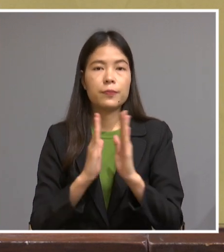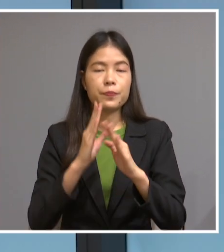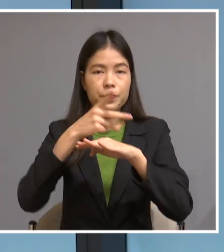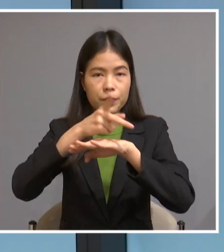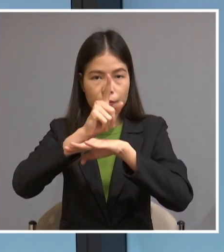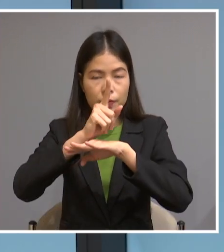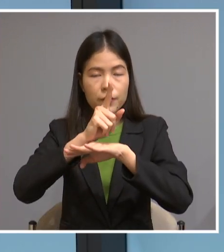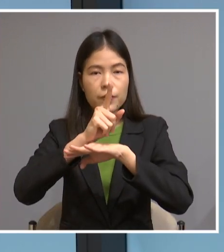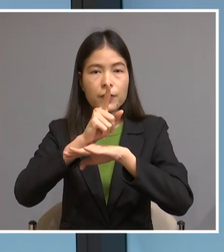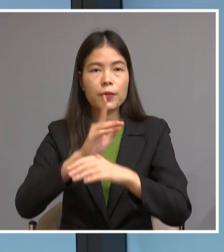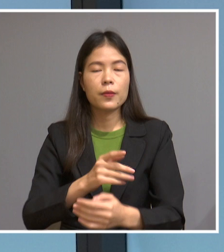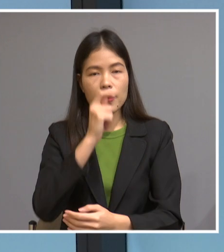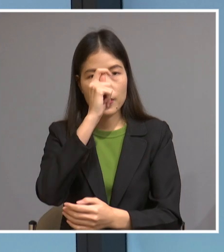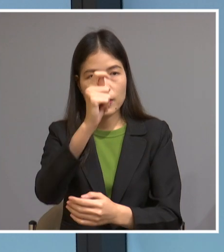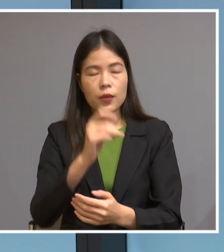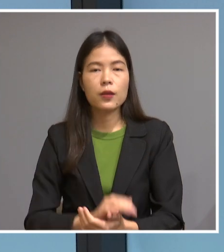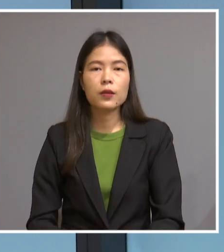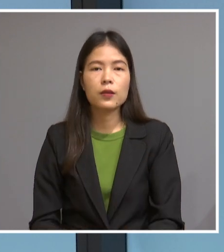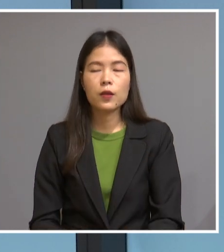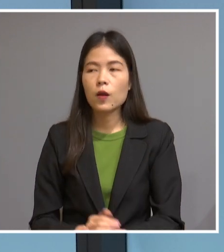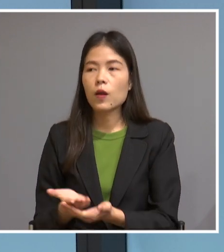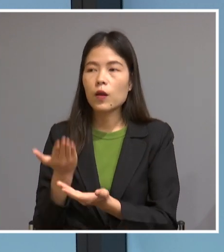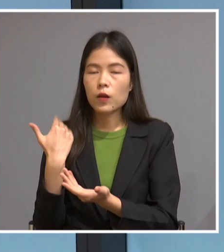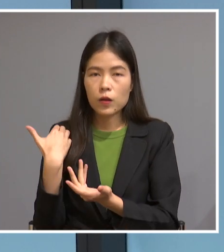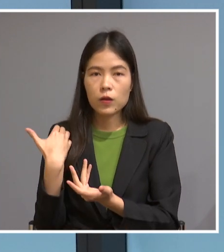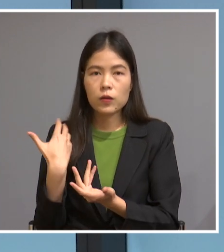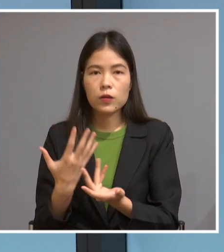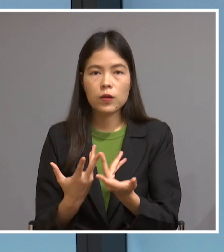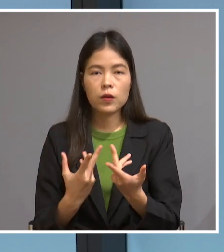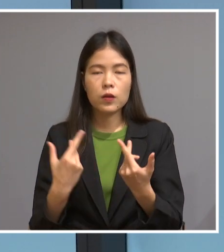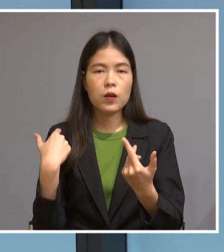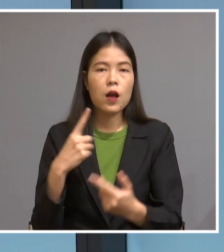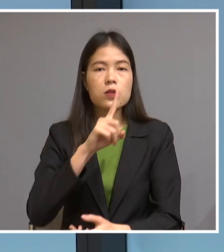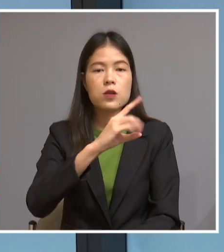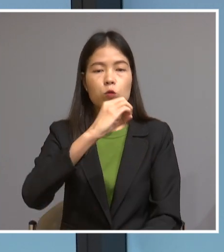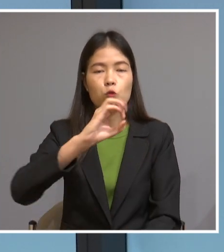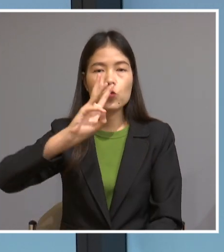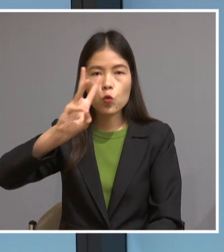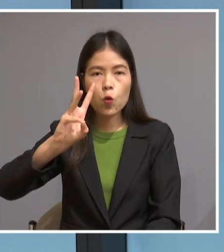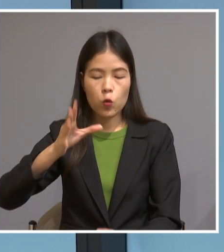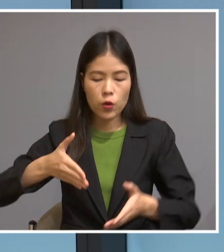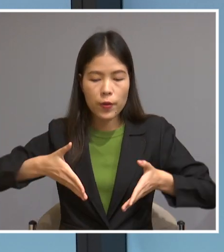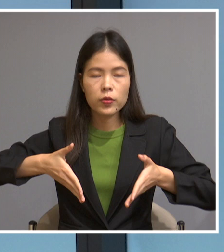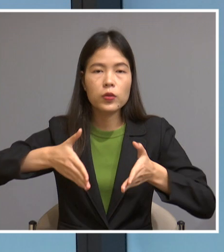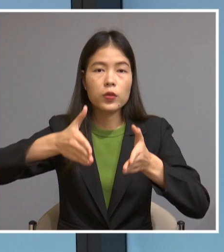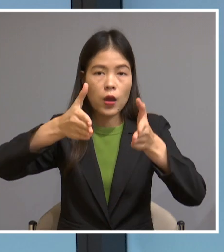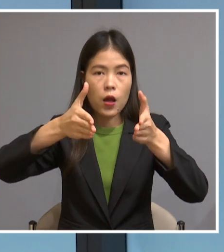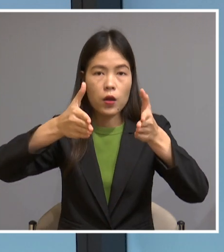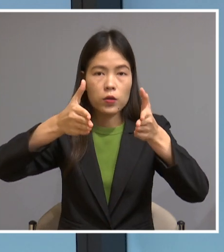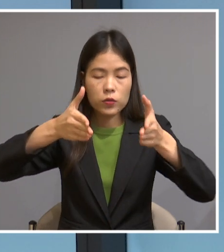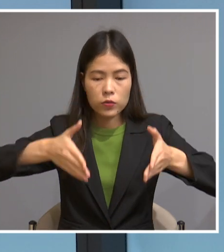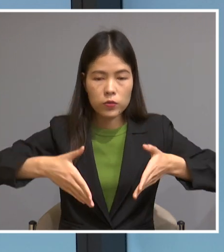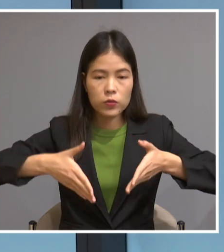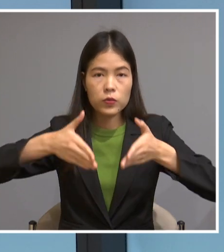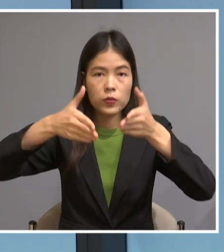อรถก็ต่คำถามของท่านสมาชิผู้ศงเกียดก็คือทางหวงหมายเลข 106 นะครับท่านถามผมเมื่อสัดาฬ์ที่แล้วใ